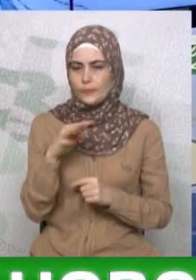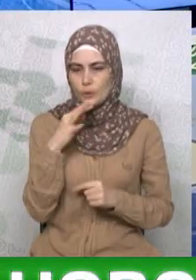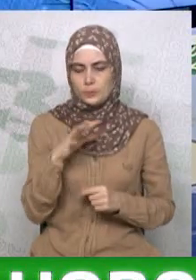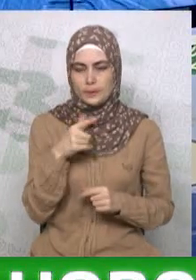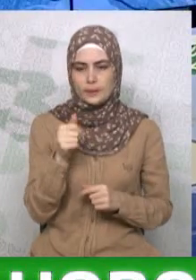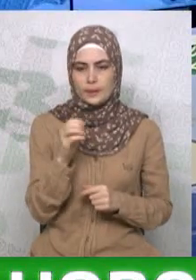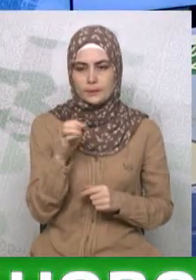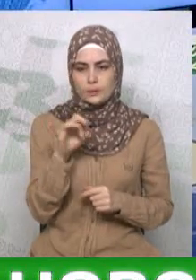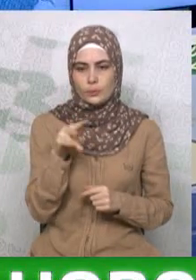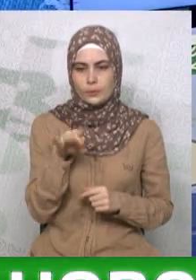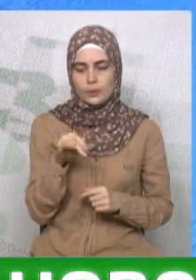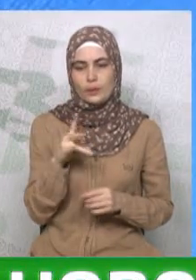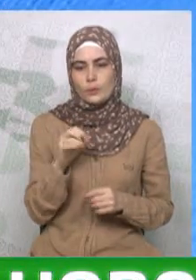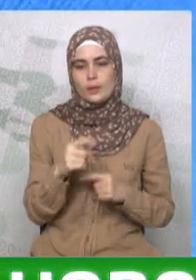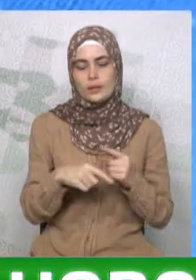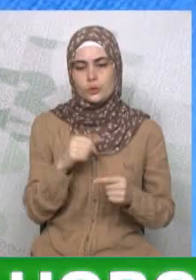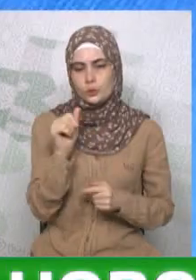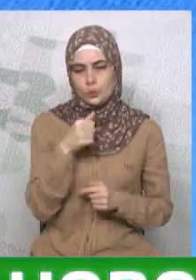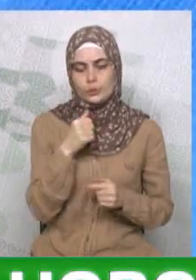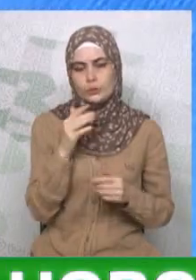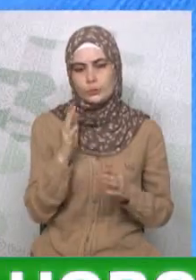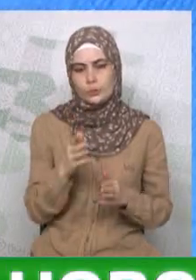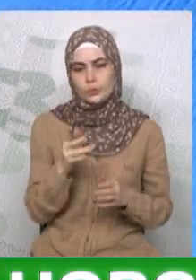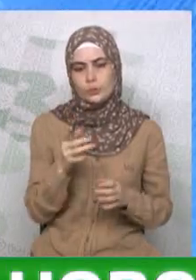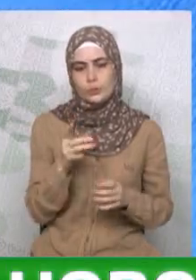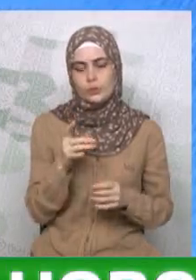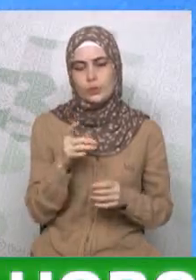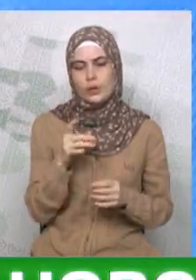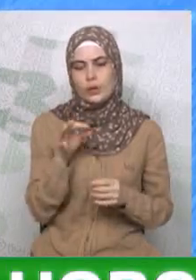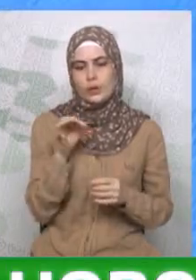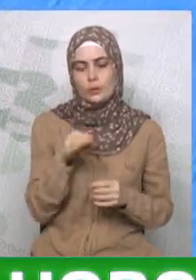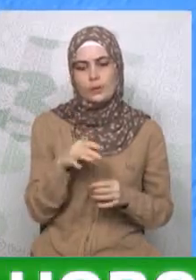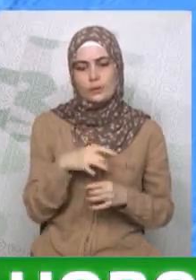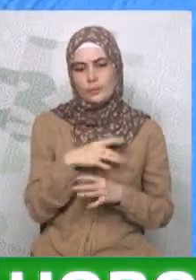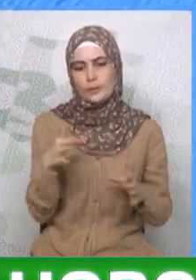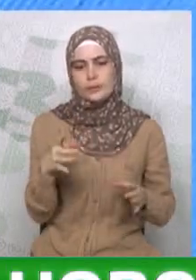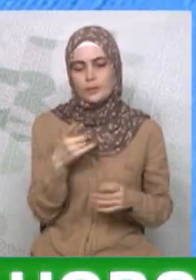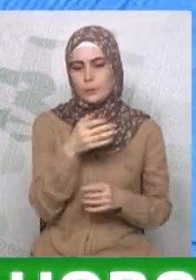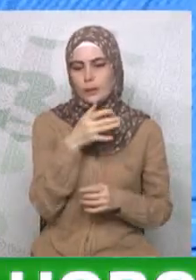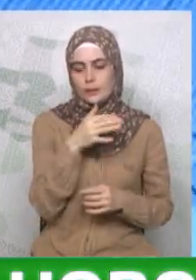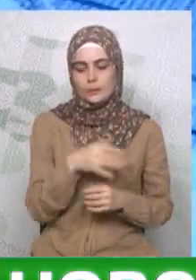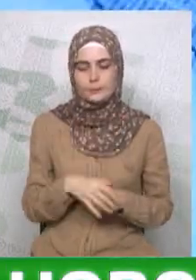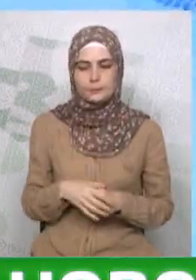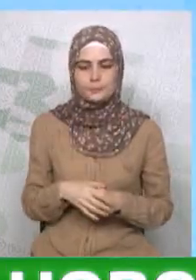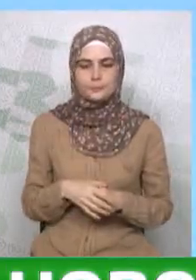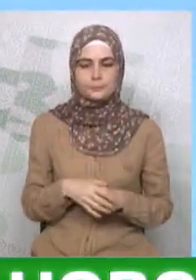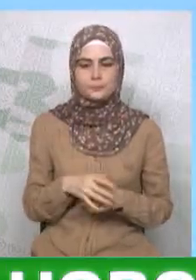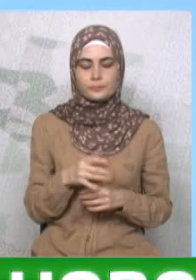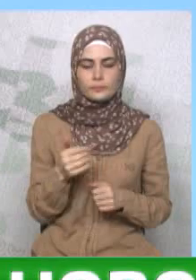думаю, на следующий год это уже будет под эгидой празднования столетия. Само мероприятие, главный праздник, он